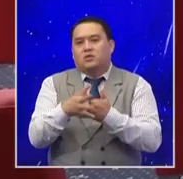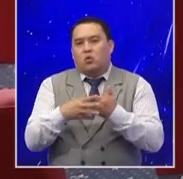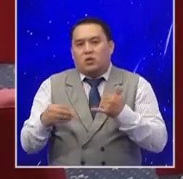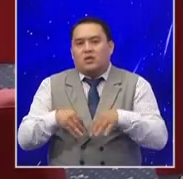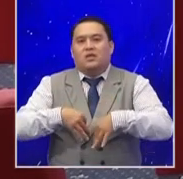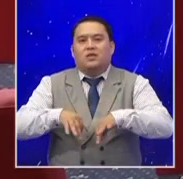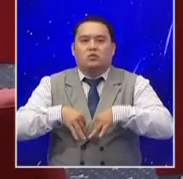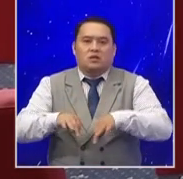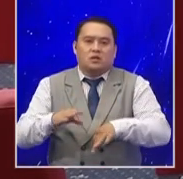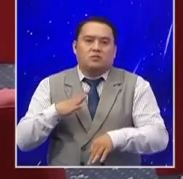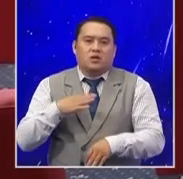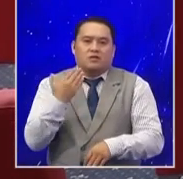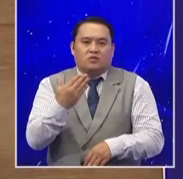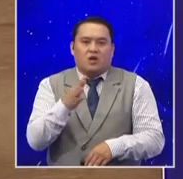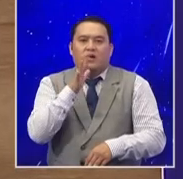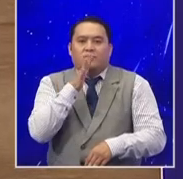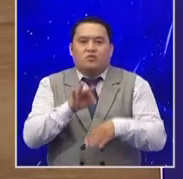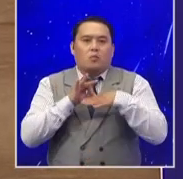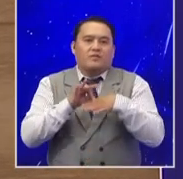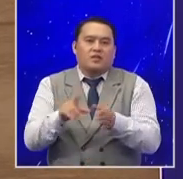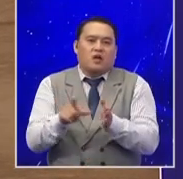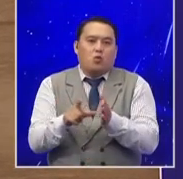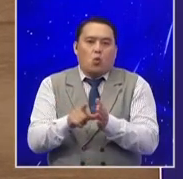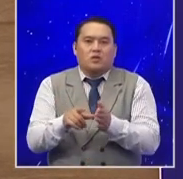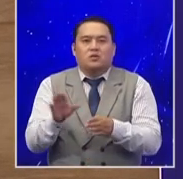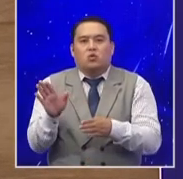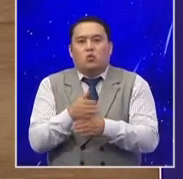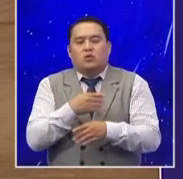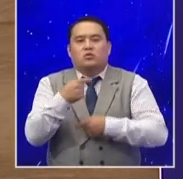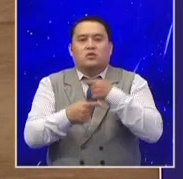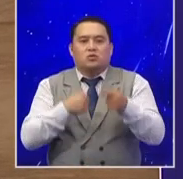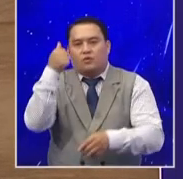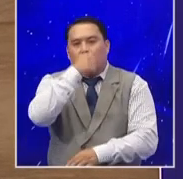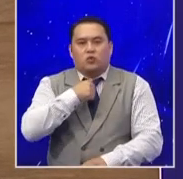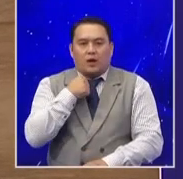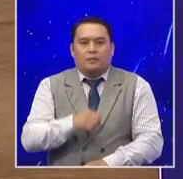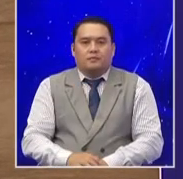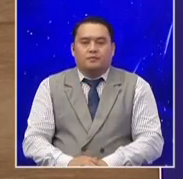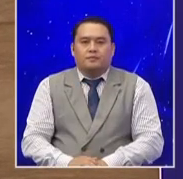земельному налогу и налогу на транспортные средства. Срок проведения налоговой амнистии до конца года.